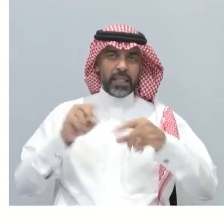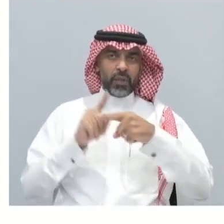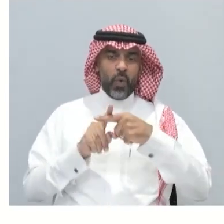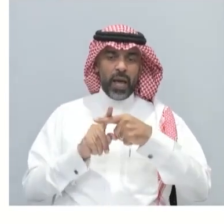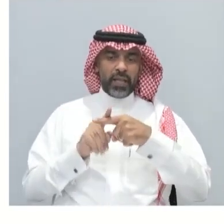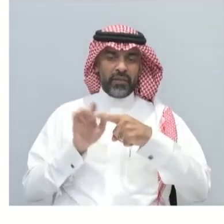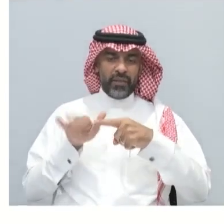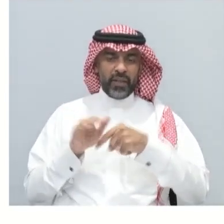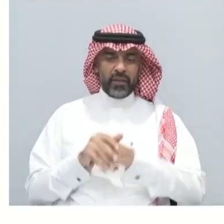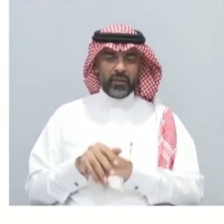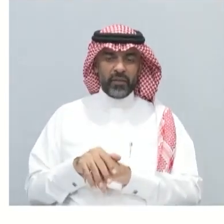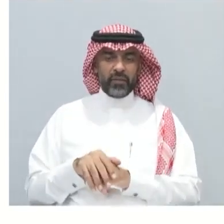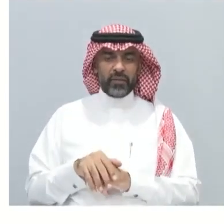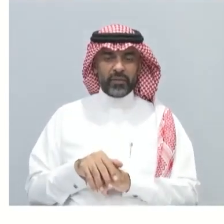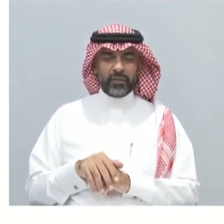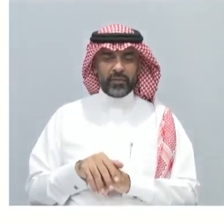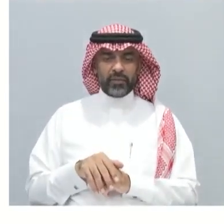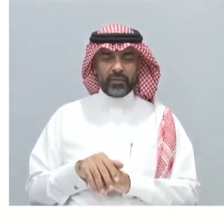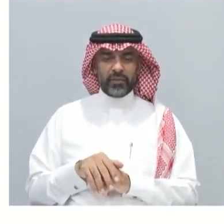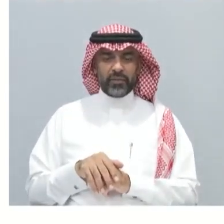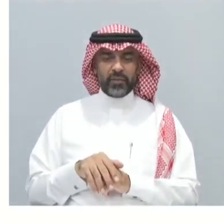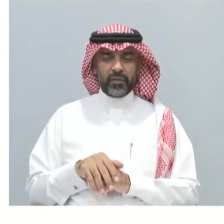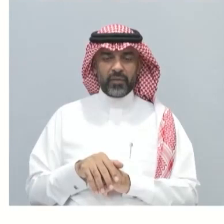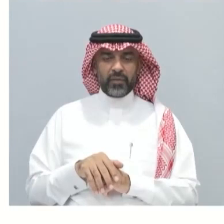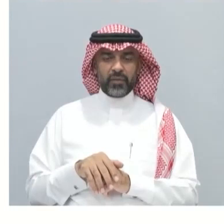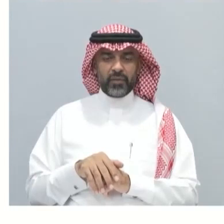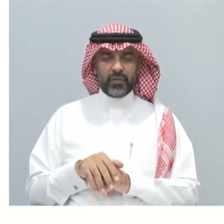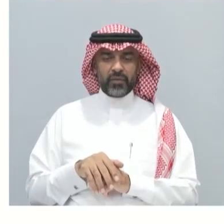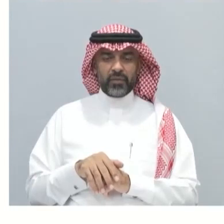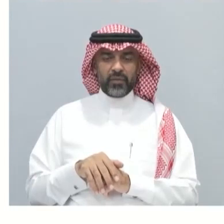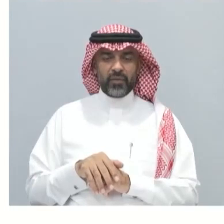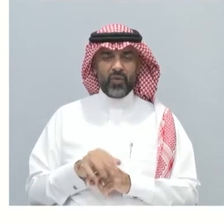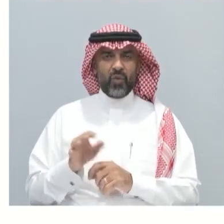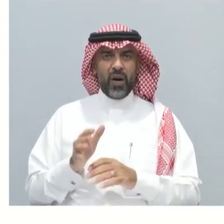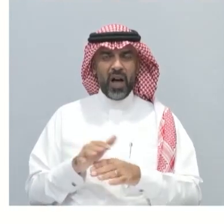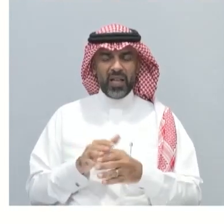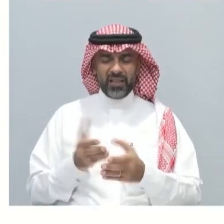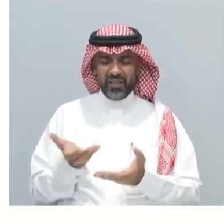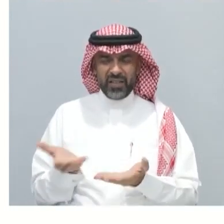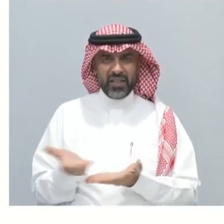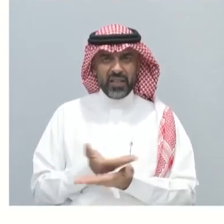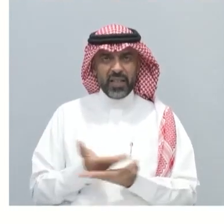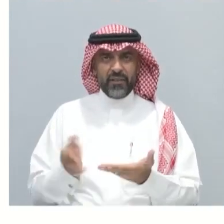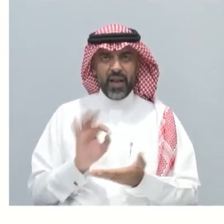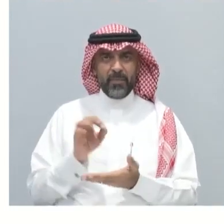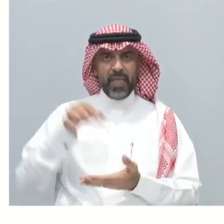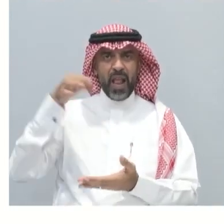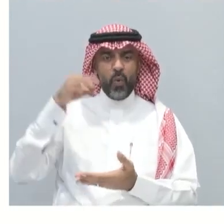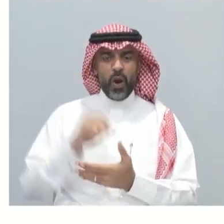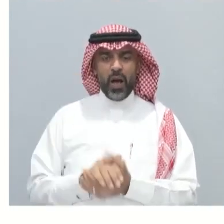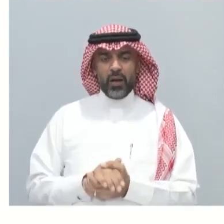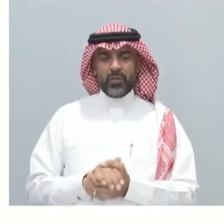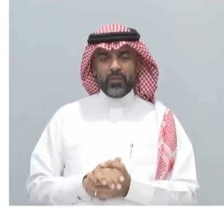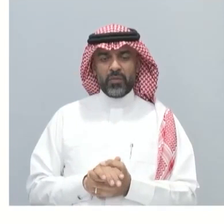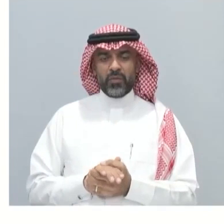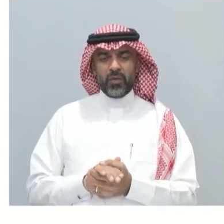حذاء الفرس تحورت الى صفائح تشبه ماذا تشبه الاوراق تشبه ماذا الاوراق ما هي